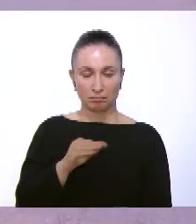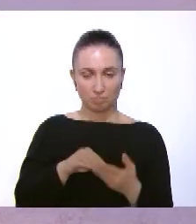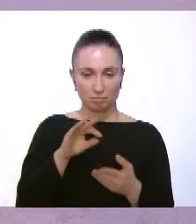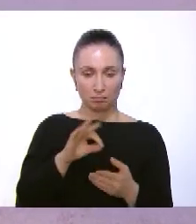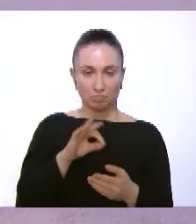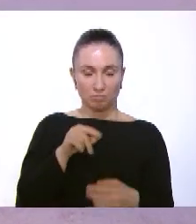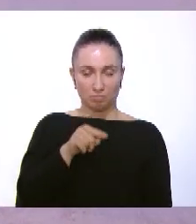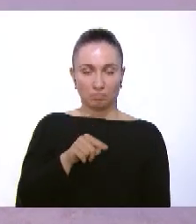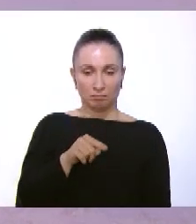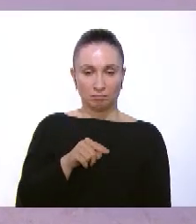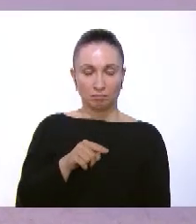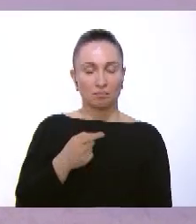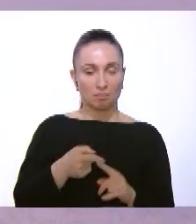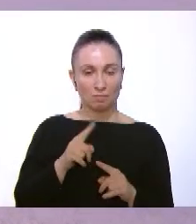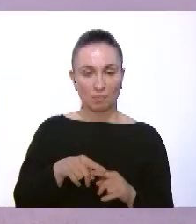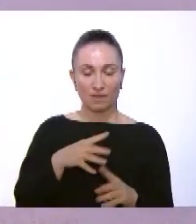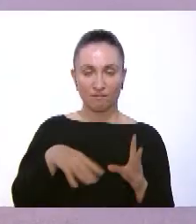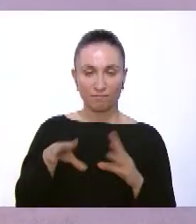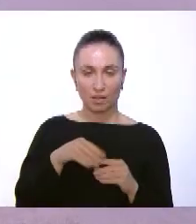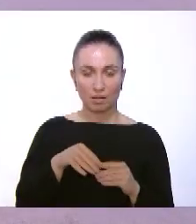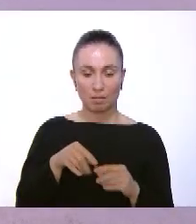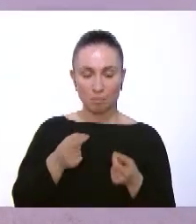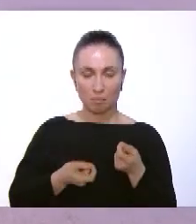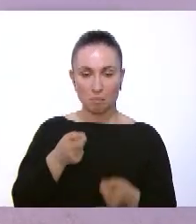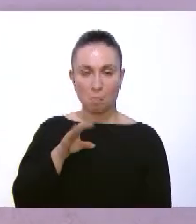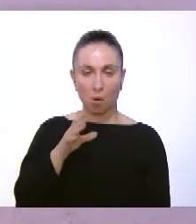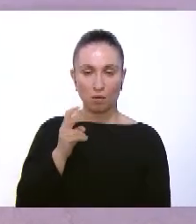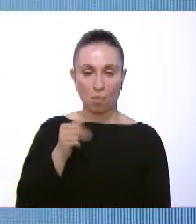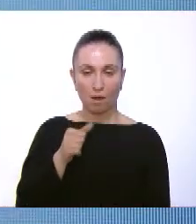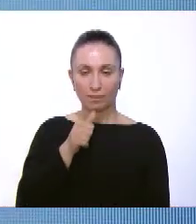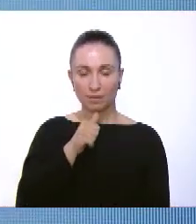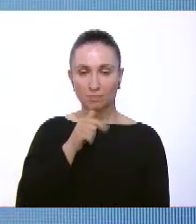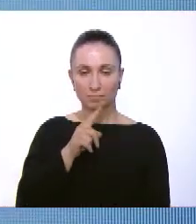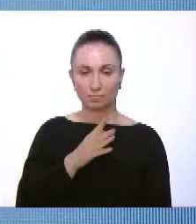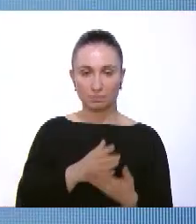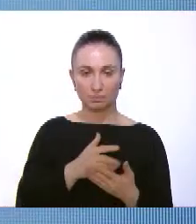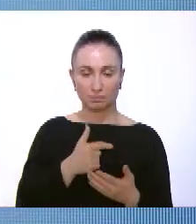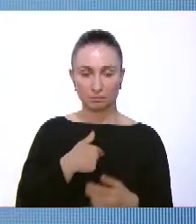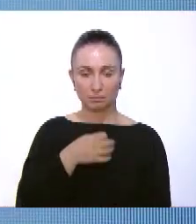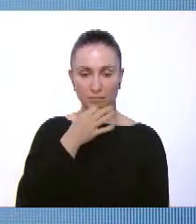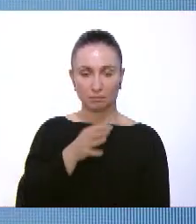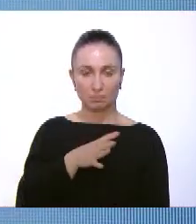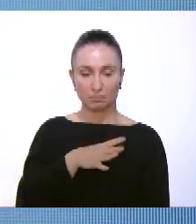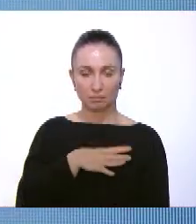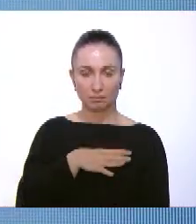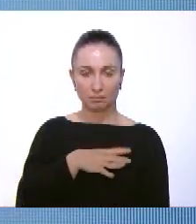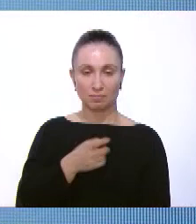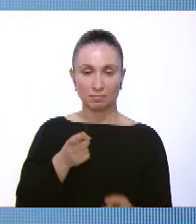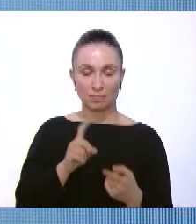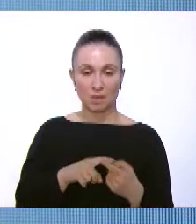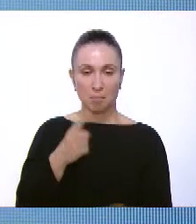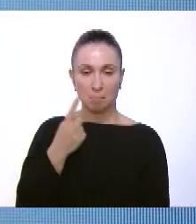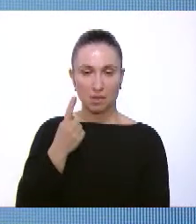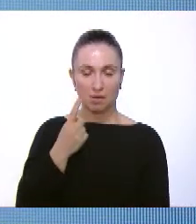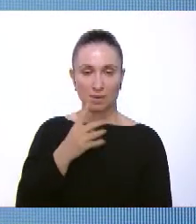იდენტიფიცირებაში, რეზისტენტობის, ვინაიდან ყველა ის მოლეკულური ტესტი, რომელიც მე ვახსენე, ძირითადად